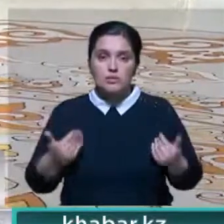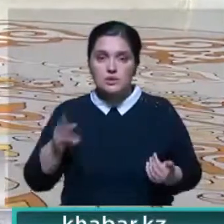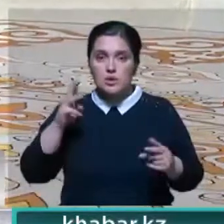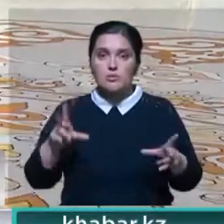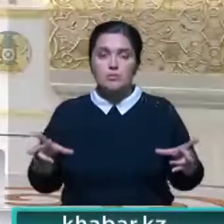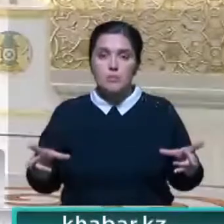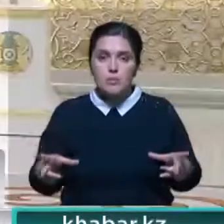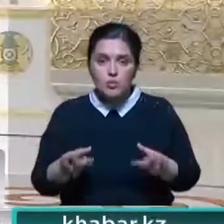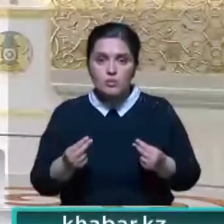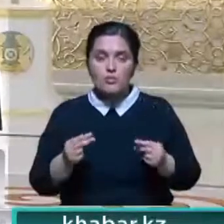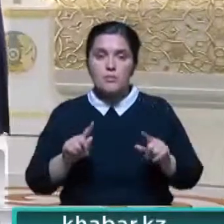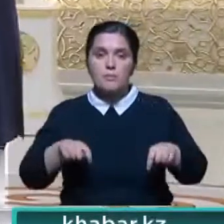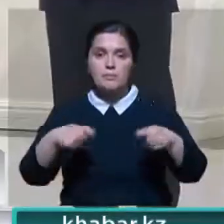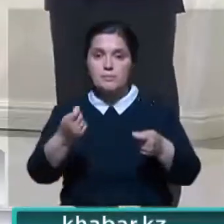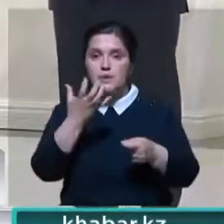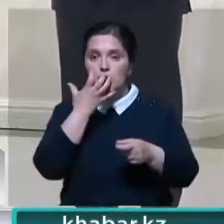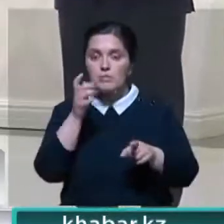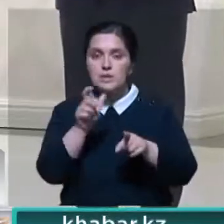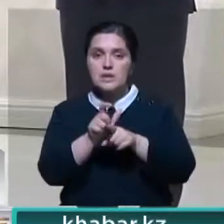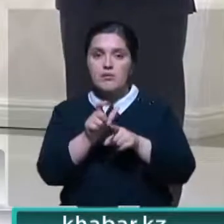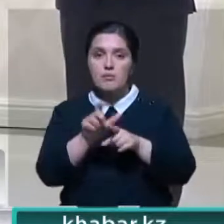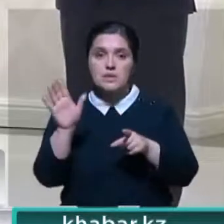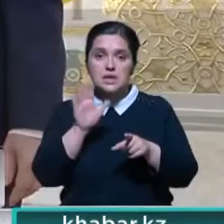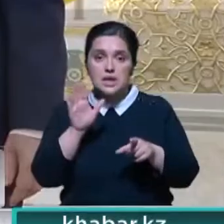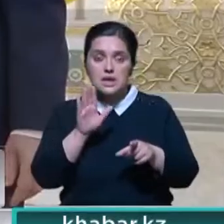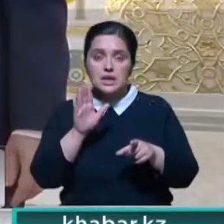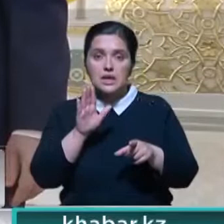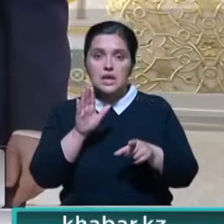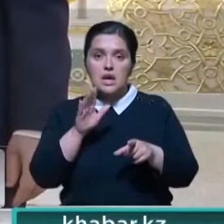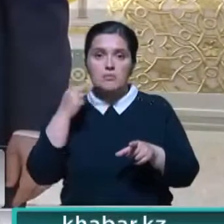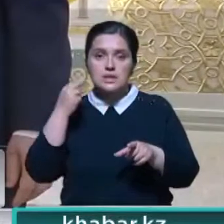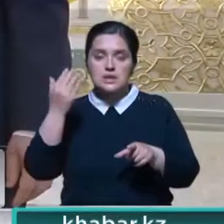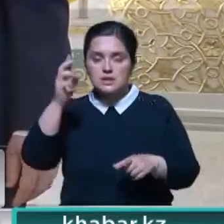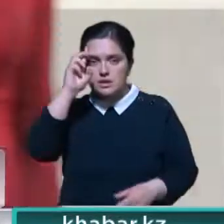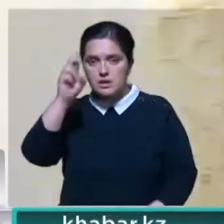Также он пожелал дипломатам успехов и передал теплые слова приветствия лидерам их стран.